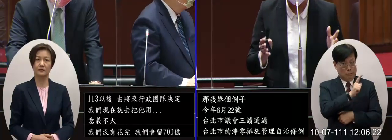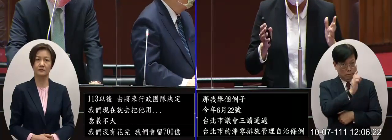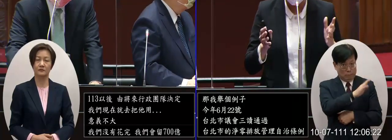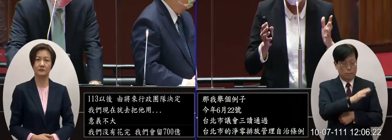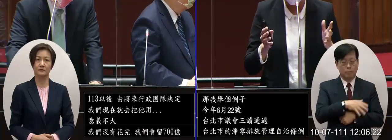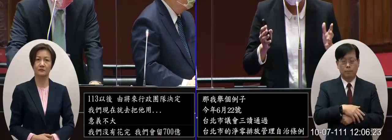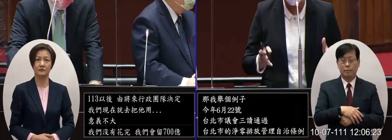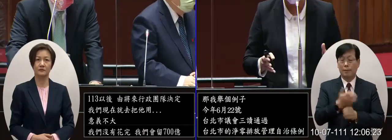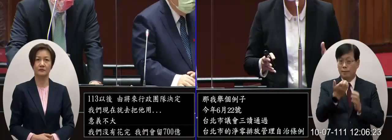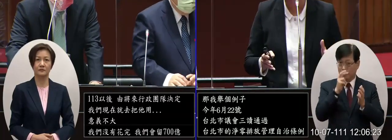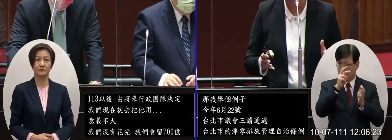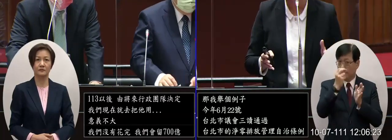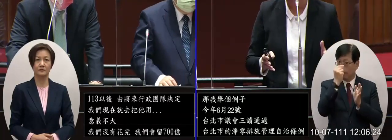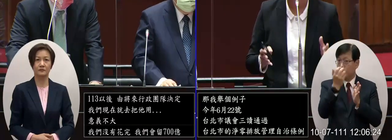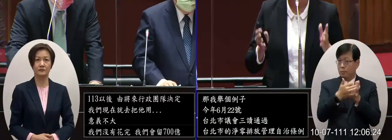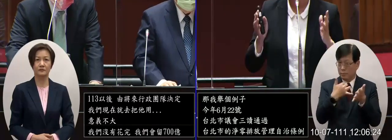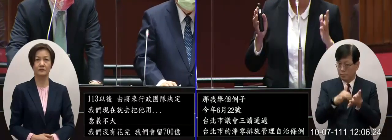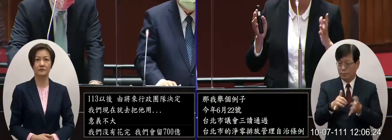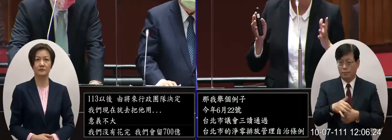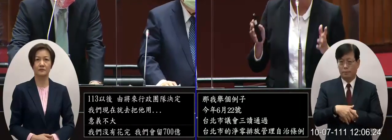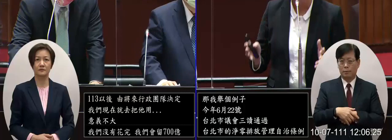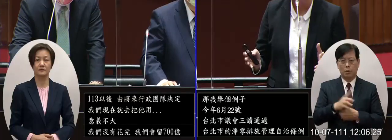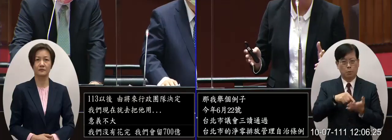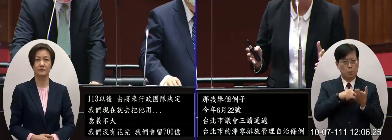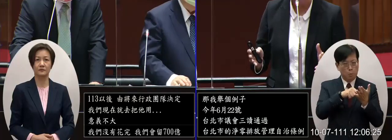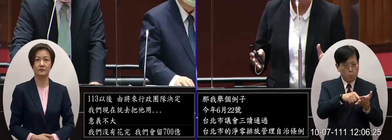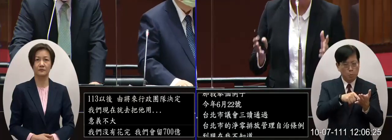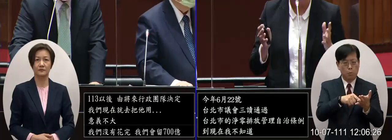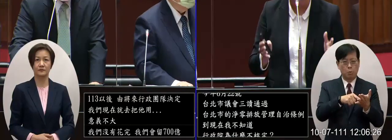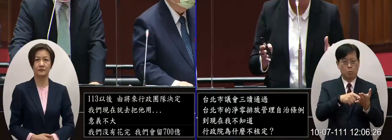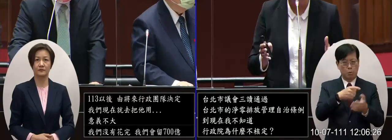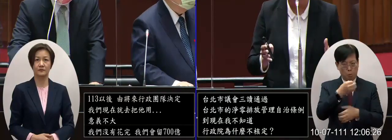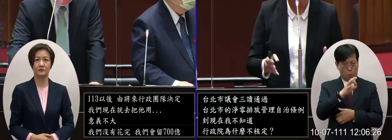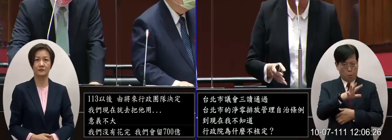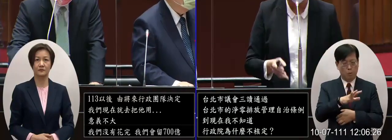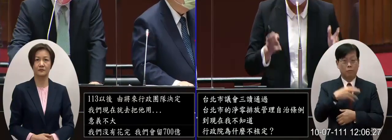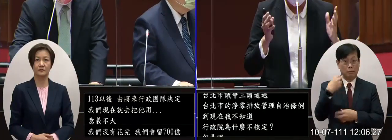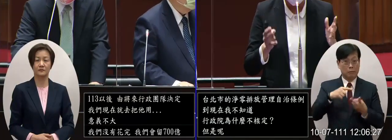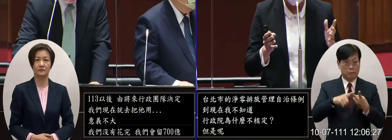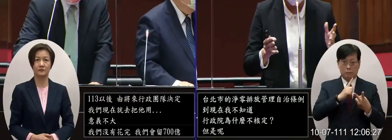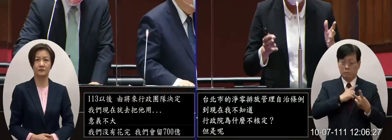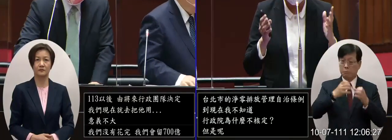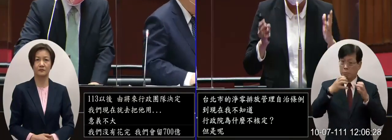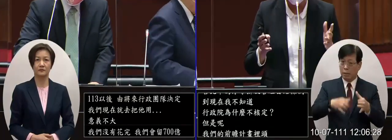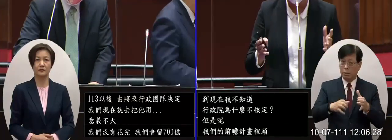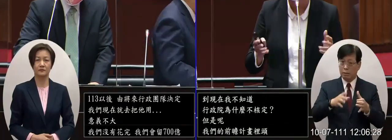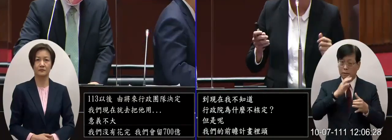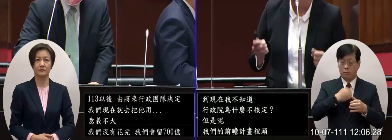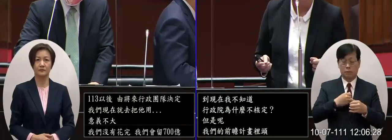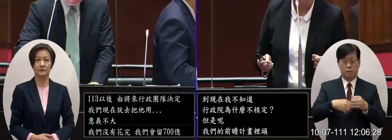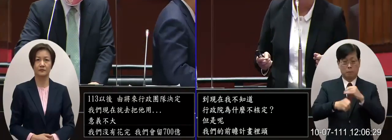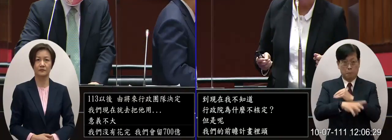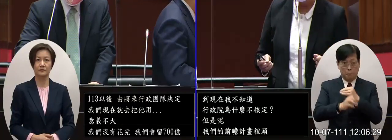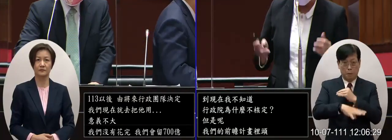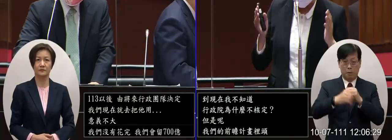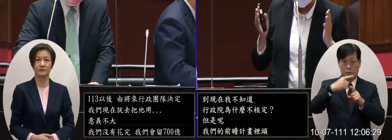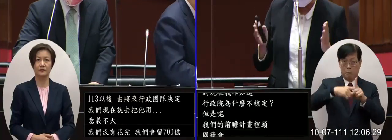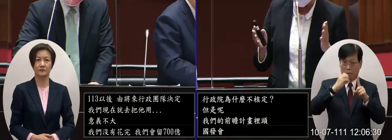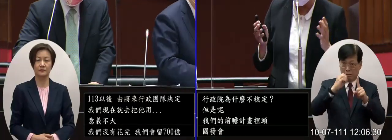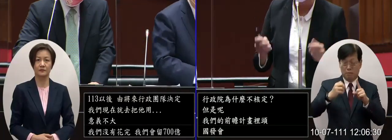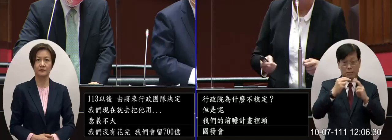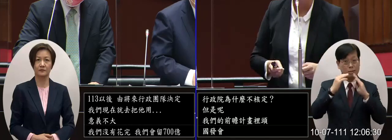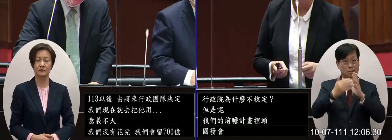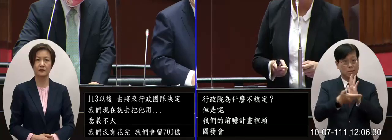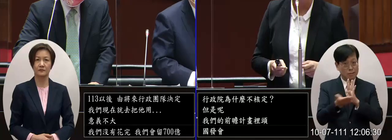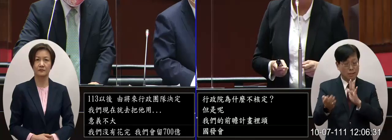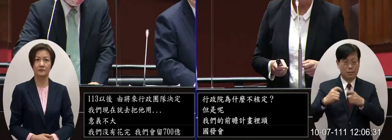国花会哦，在前瞻的特别预算里头，还去编了钱，然后呢，还要去办所谓的近邻城市展，然后